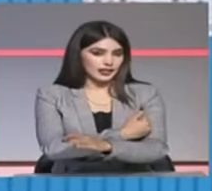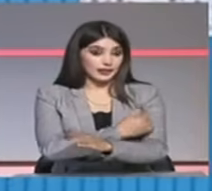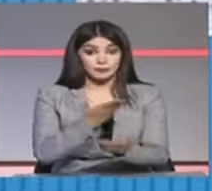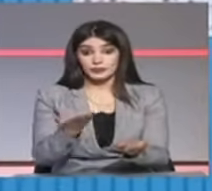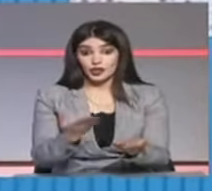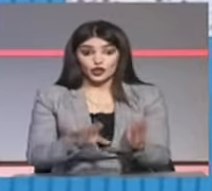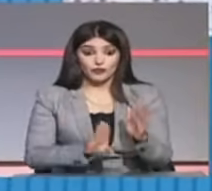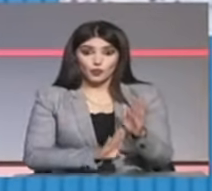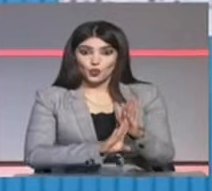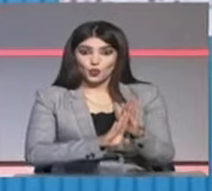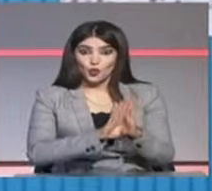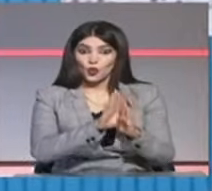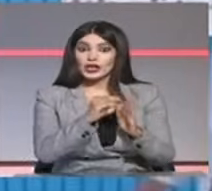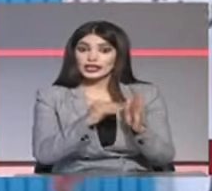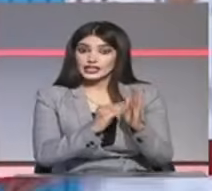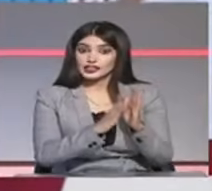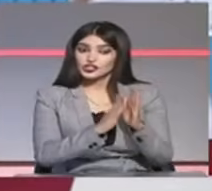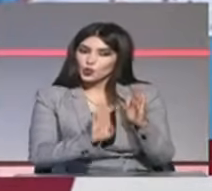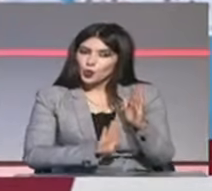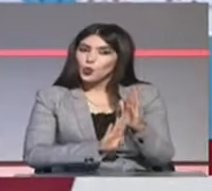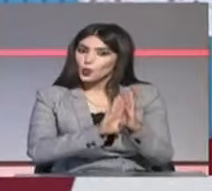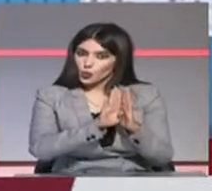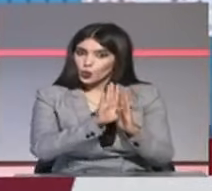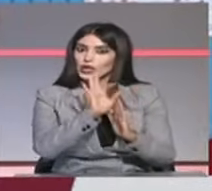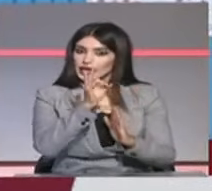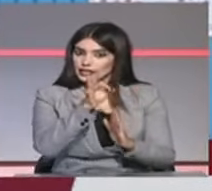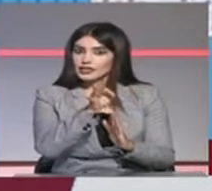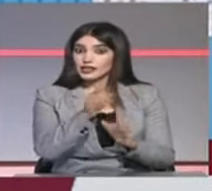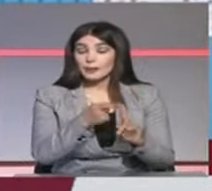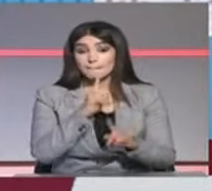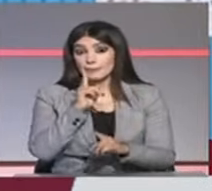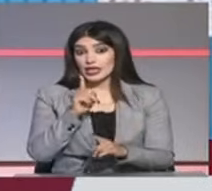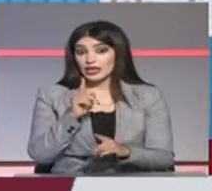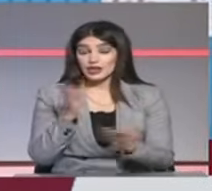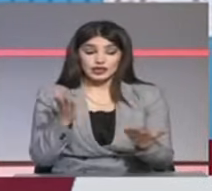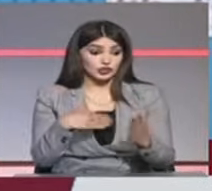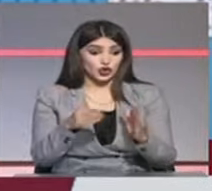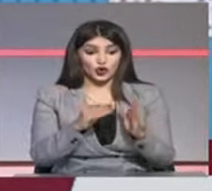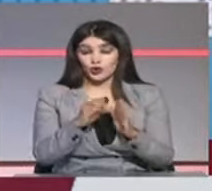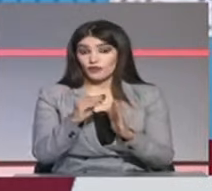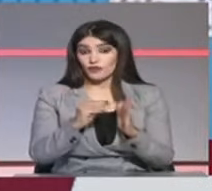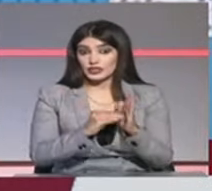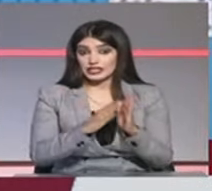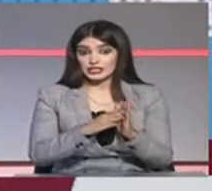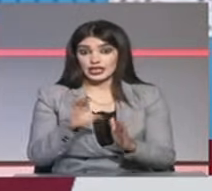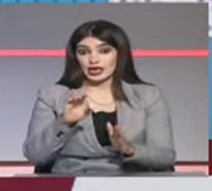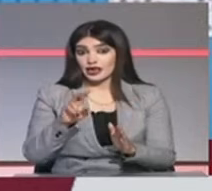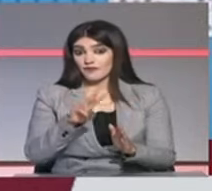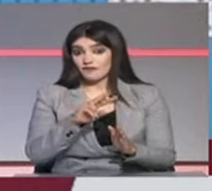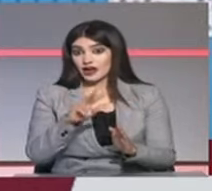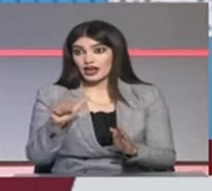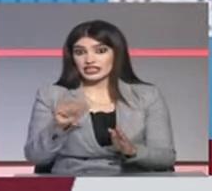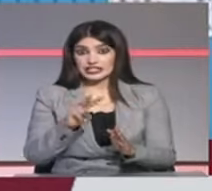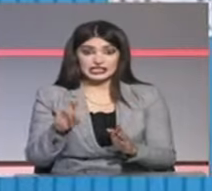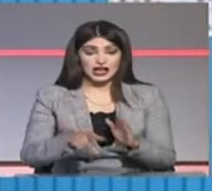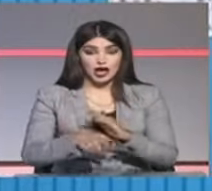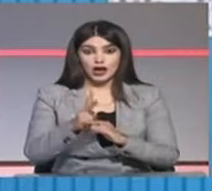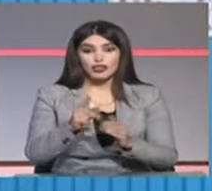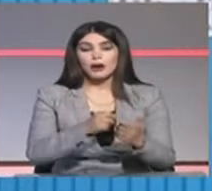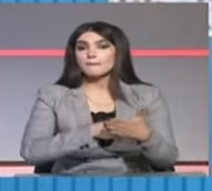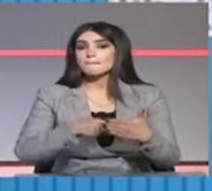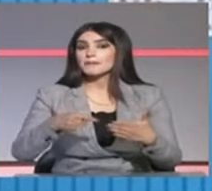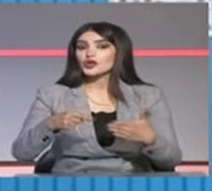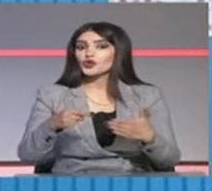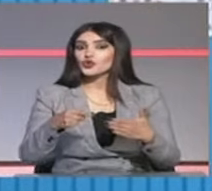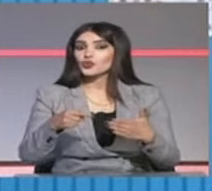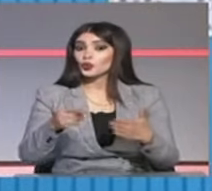يتحسن اه برشا كبير فما مع العلم اللي في المنظومه ايدكس وصلنا فتنه المليون اه